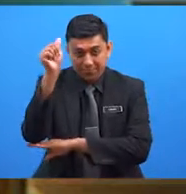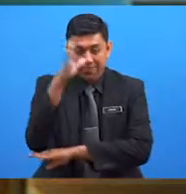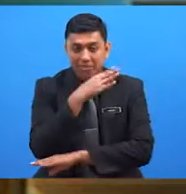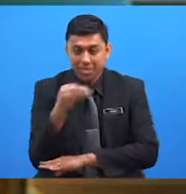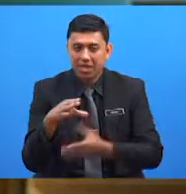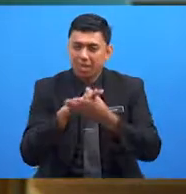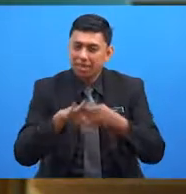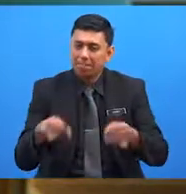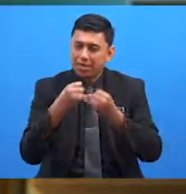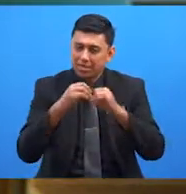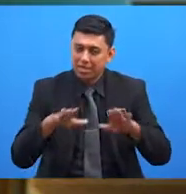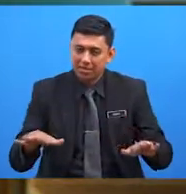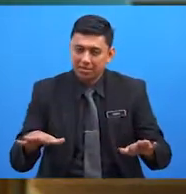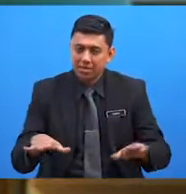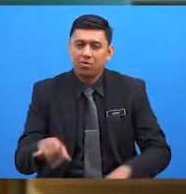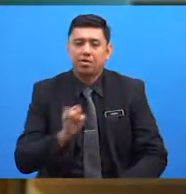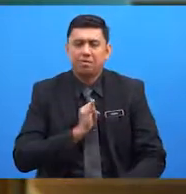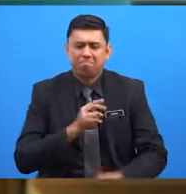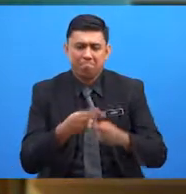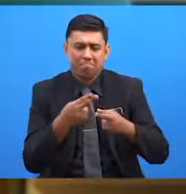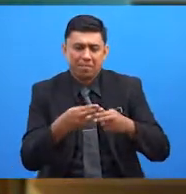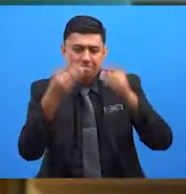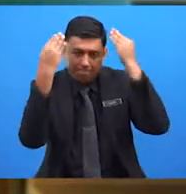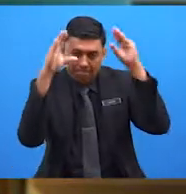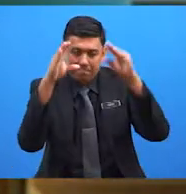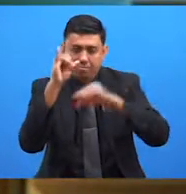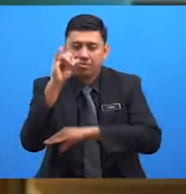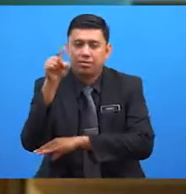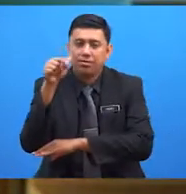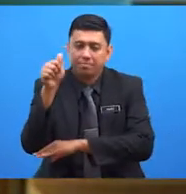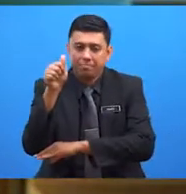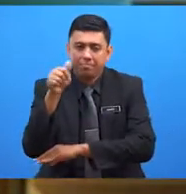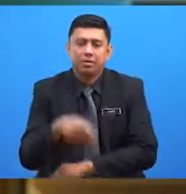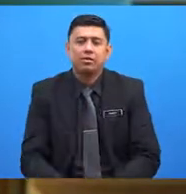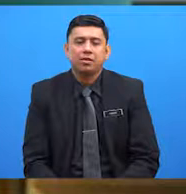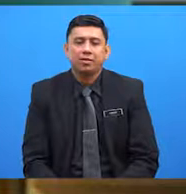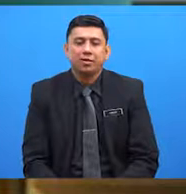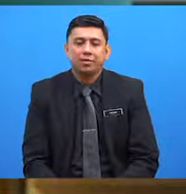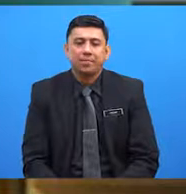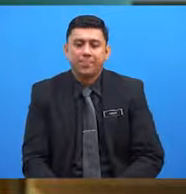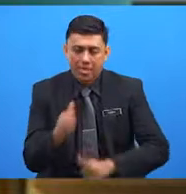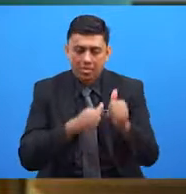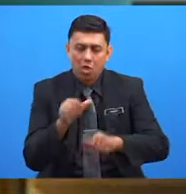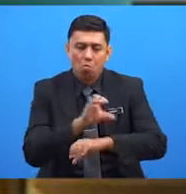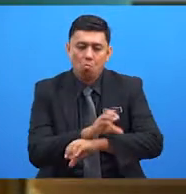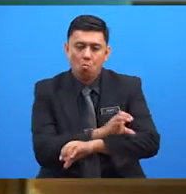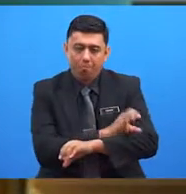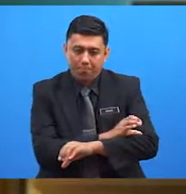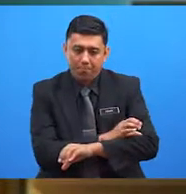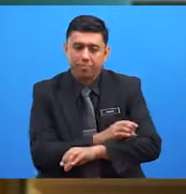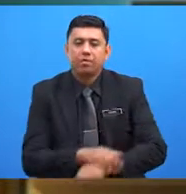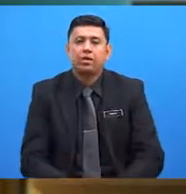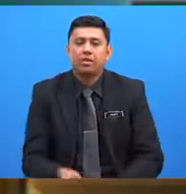Assalamualaikum dan selamat sejahtera. Saya, Cikgu Nur Izawati binti Osman, mengajar mata pelajaran Sains Komputer di